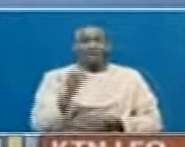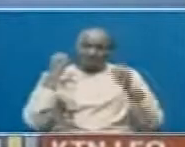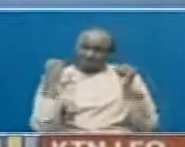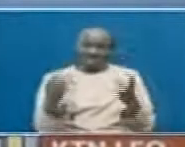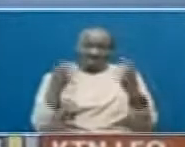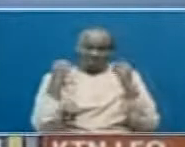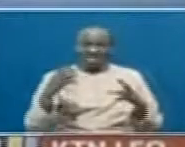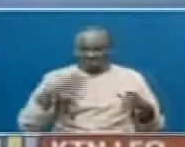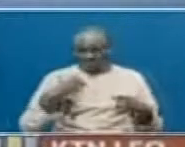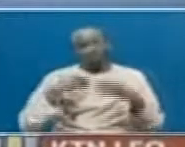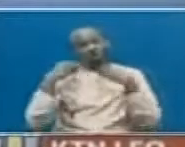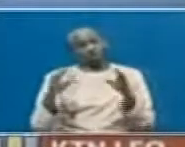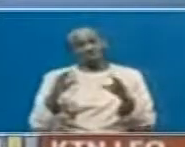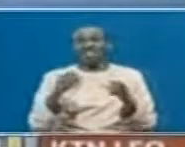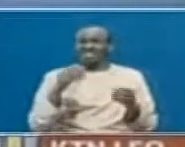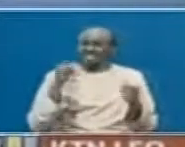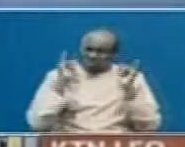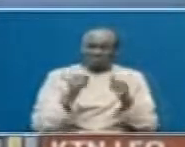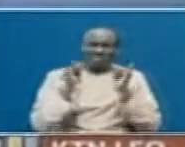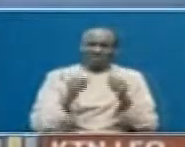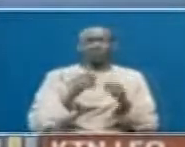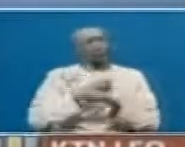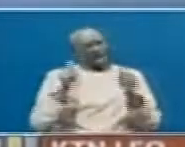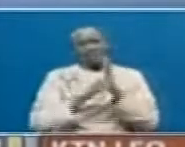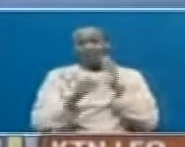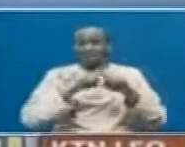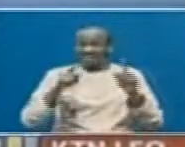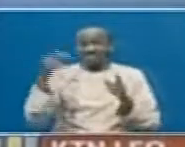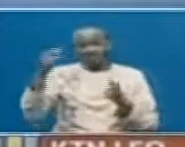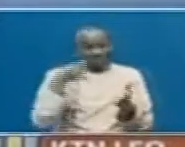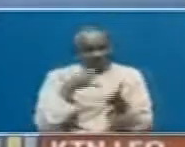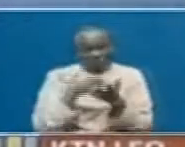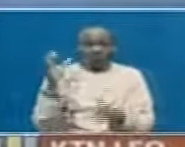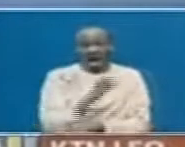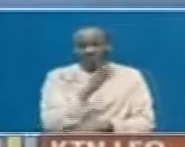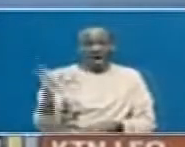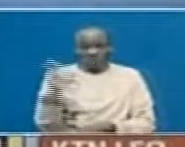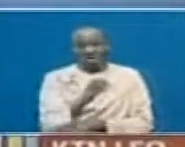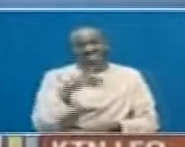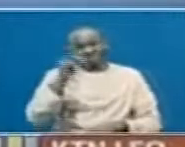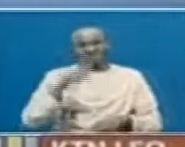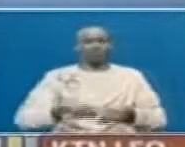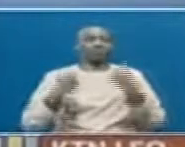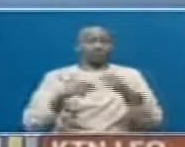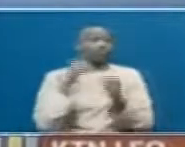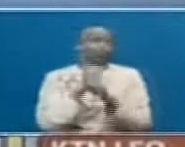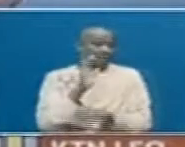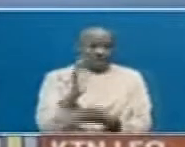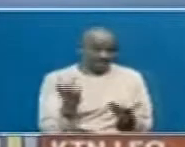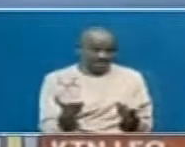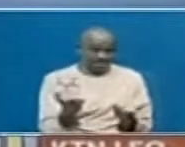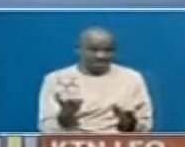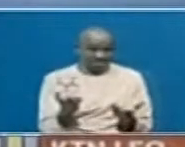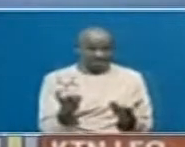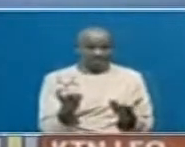ambao wamepotea, walikuwa watangazaji wazuri, lakini kwa sababu ya kushiriki sana mtindi inakuwa sasa mpaka wale ile